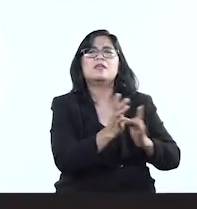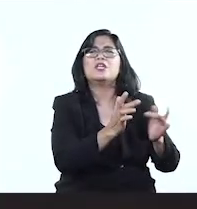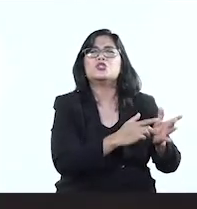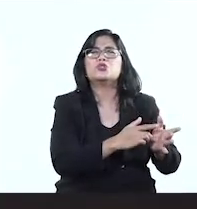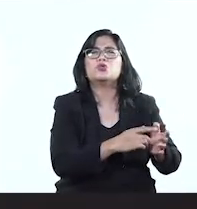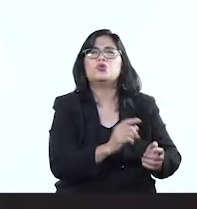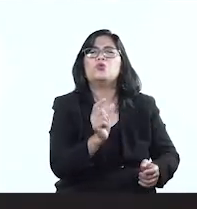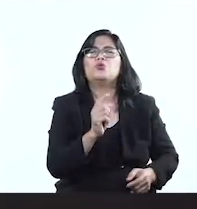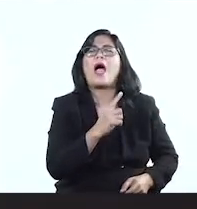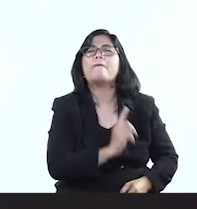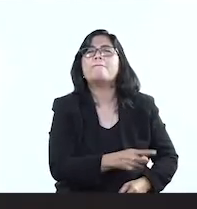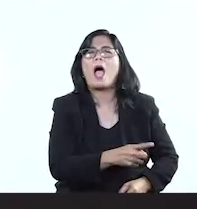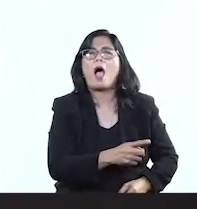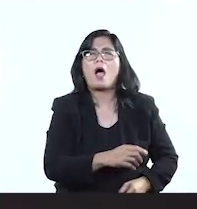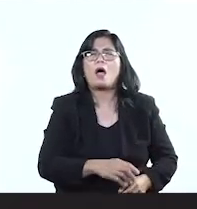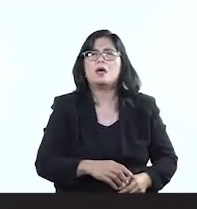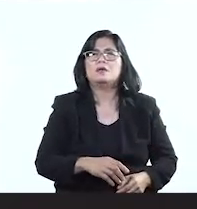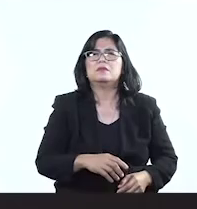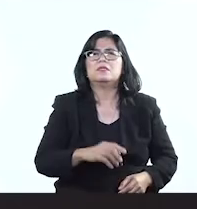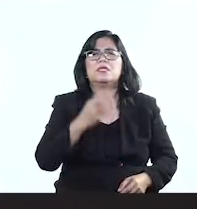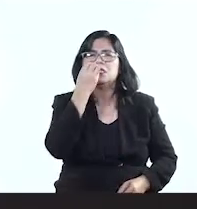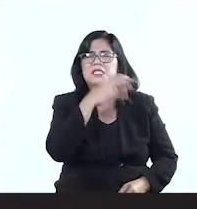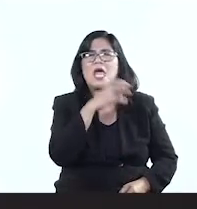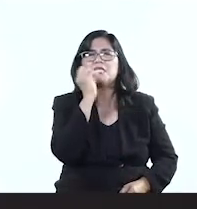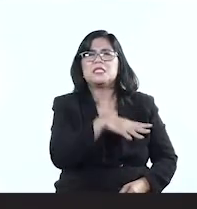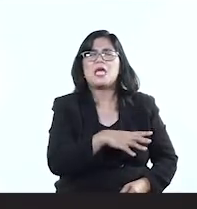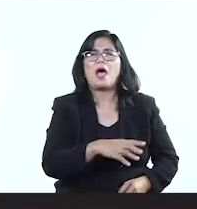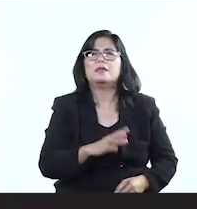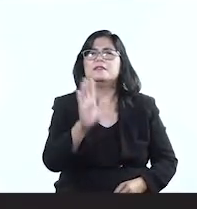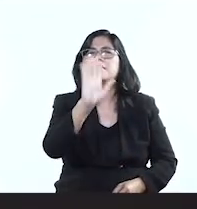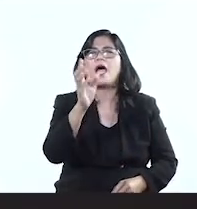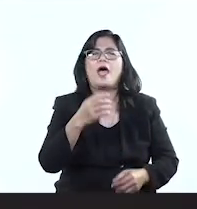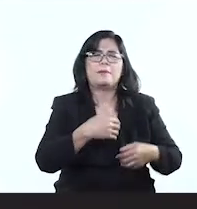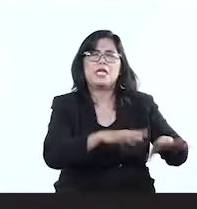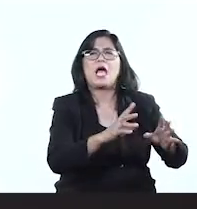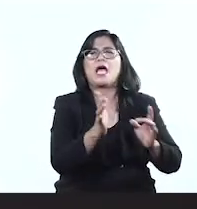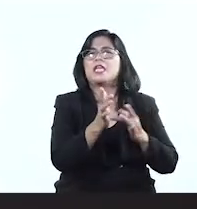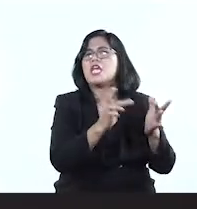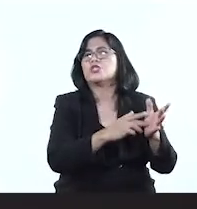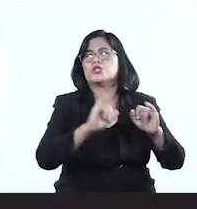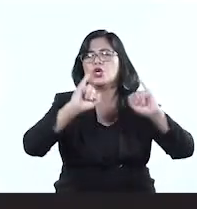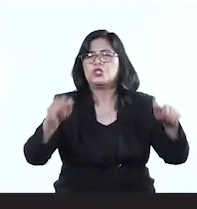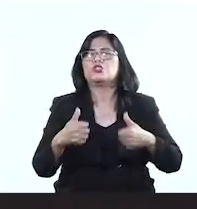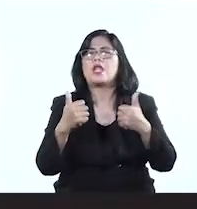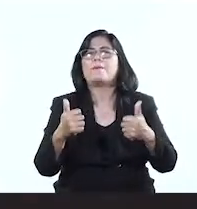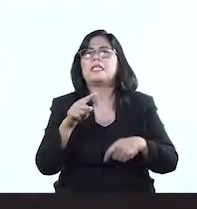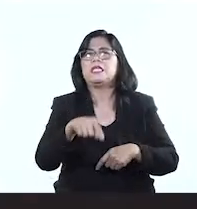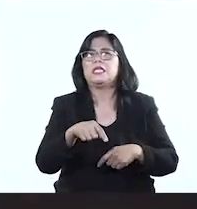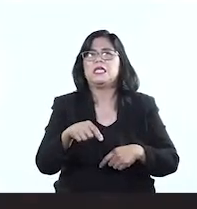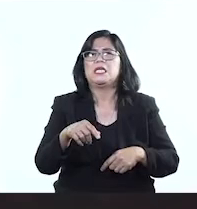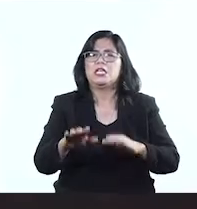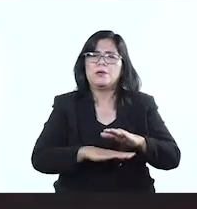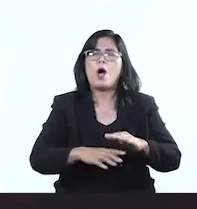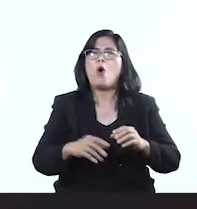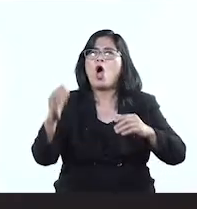buat apa saya mendapatkan segalanya tapi males meninggalkan Yesus sebagai Tuhan dan juruselamat saya satu-satunya pada saya tahu di bawah kolong langit ini tidak